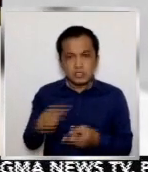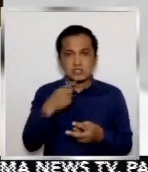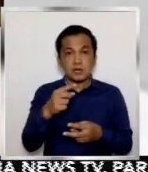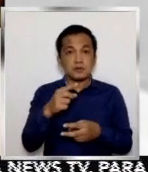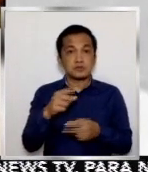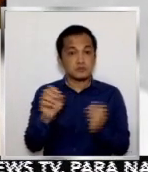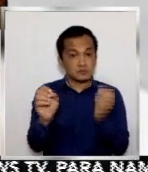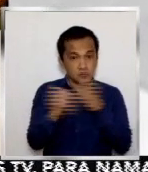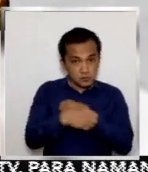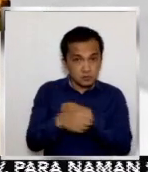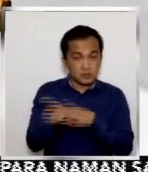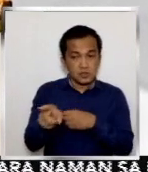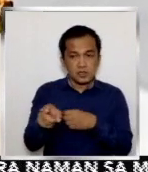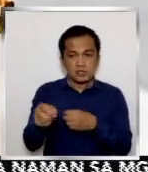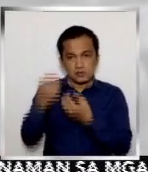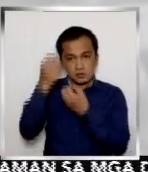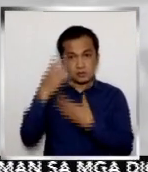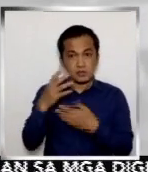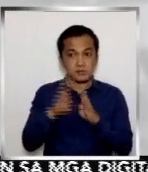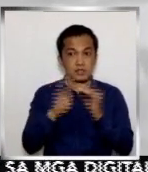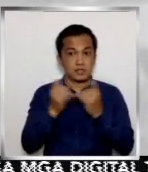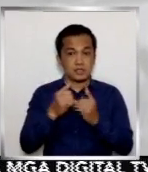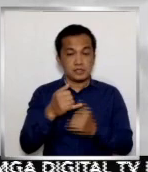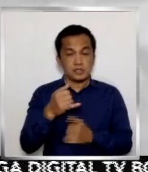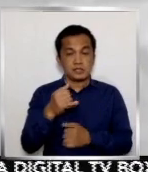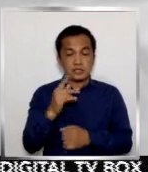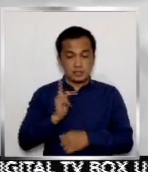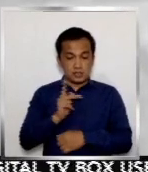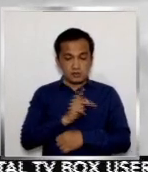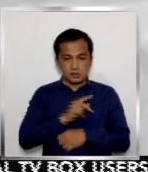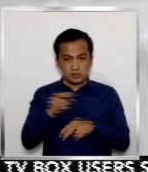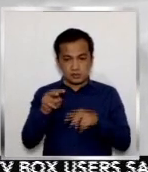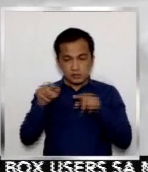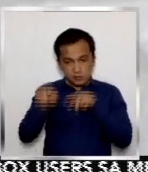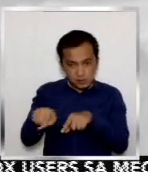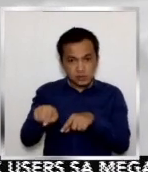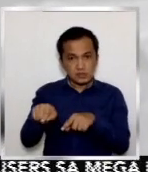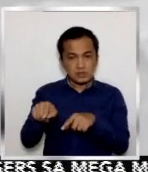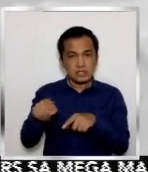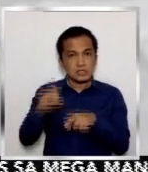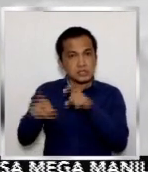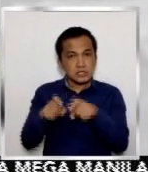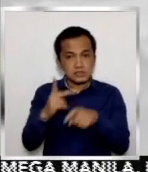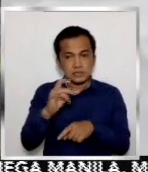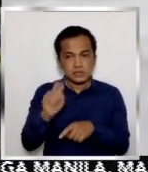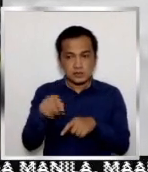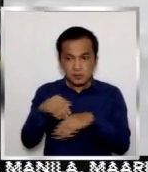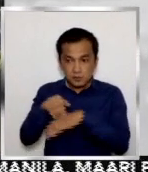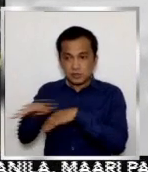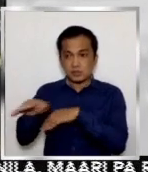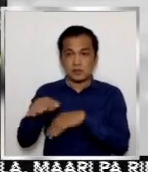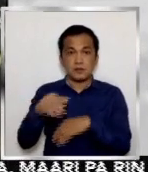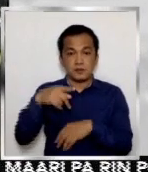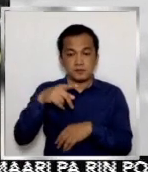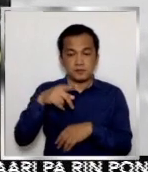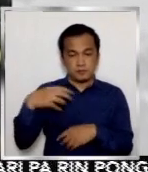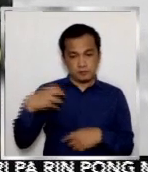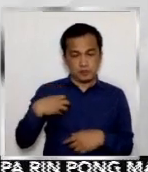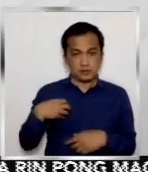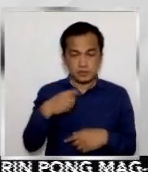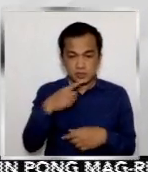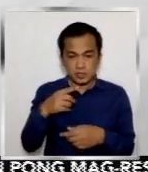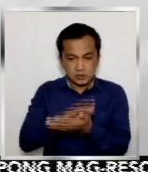ng impormasyon mula sa mga barangay kagawad na nakakita ng mga test kits. Kaya agad pinapuntahan sa PNP at sanitary inspector ang